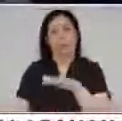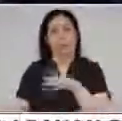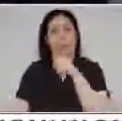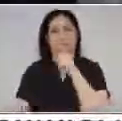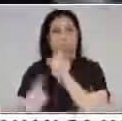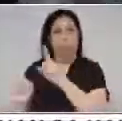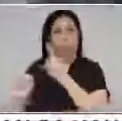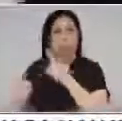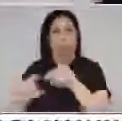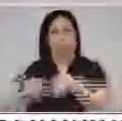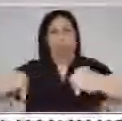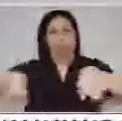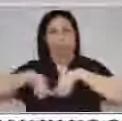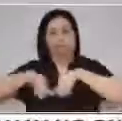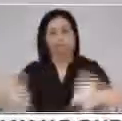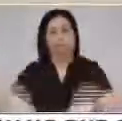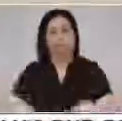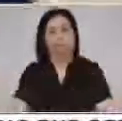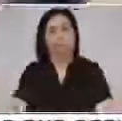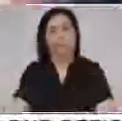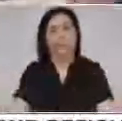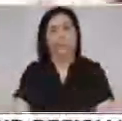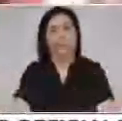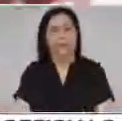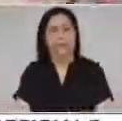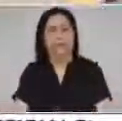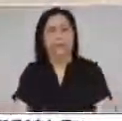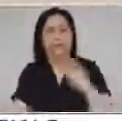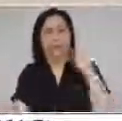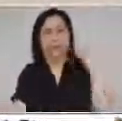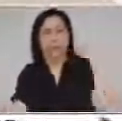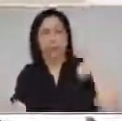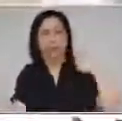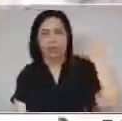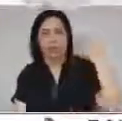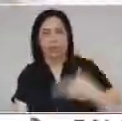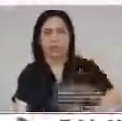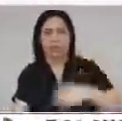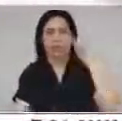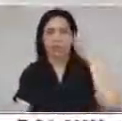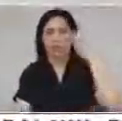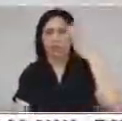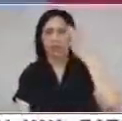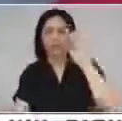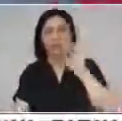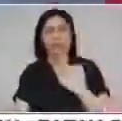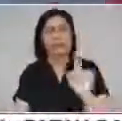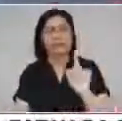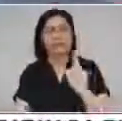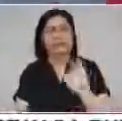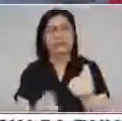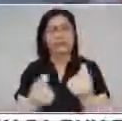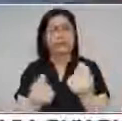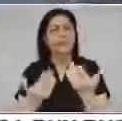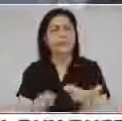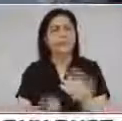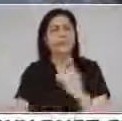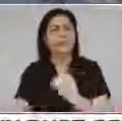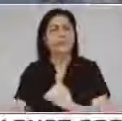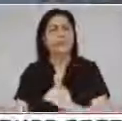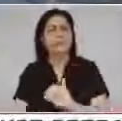mga institusyon. Andyan ang DSWD, ang ating mga syudad, meron tinatawag na social welfare